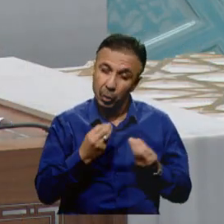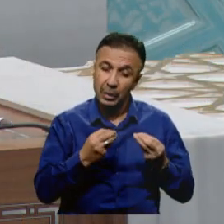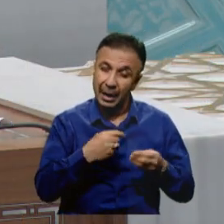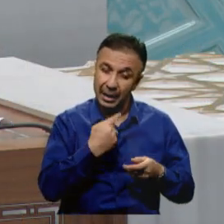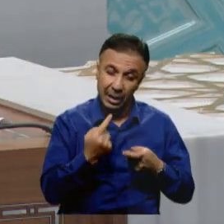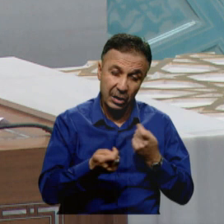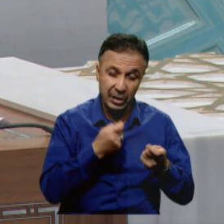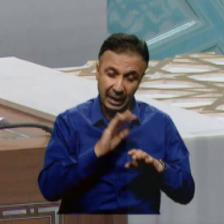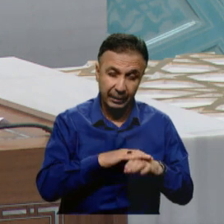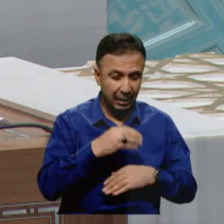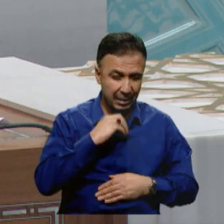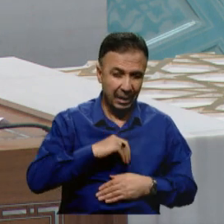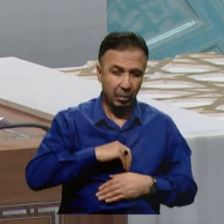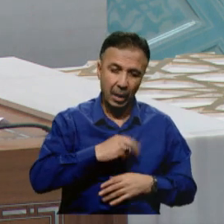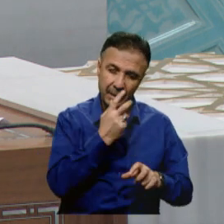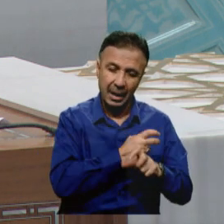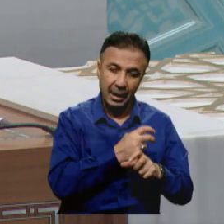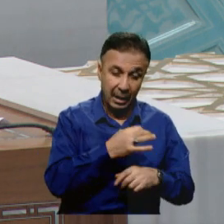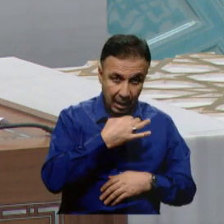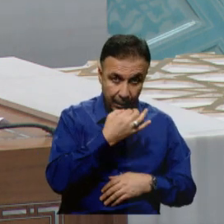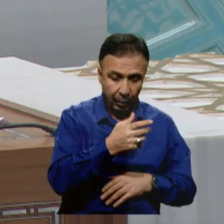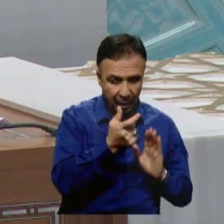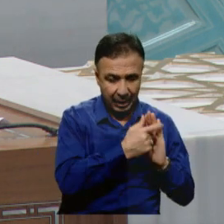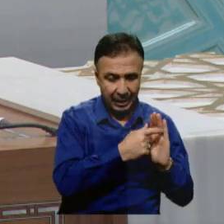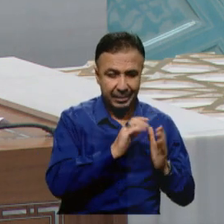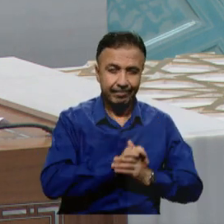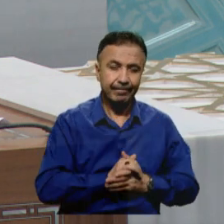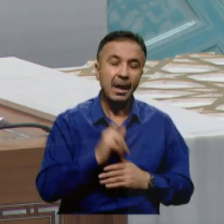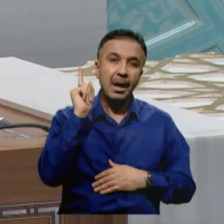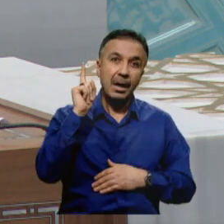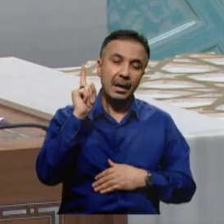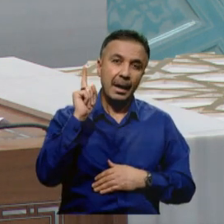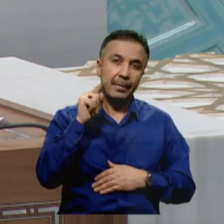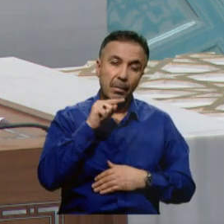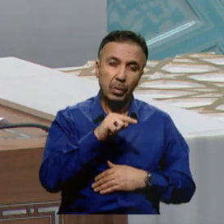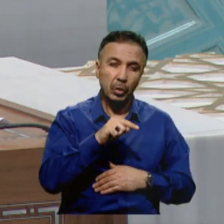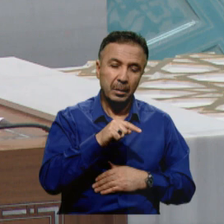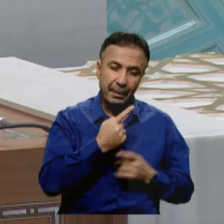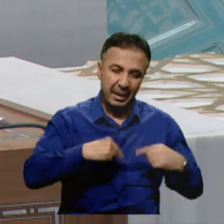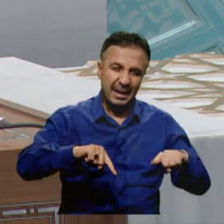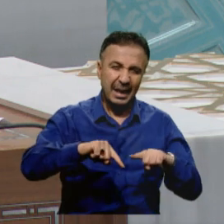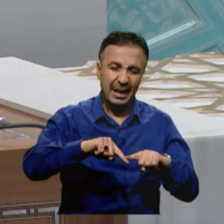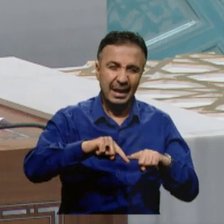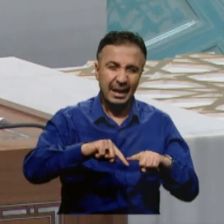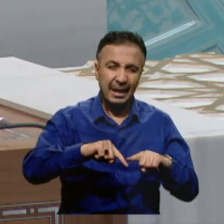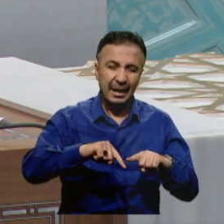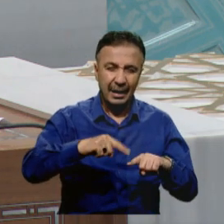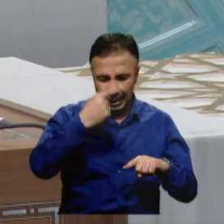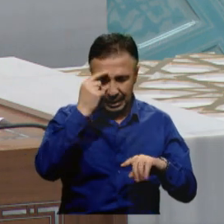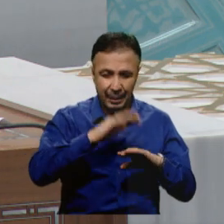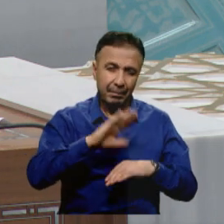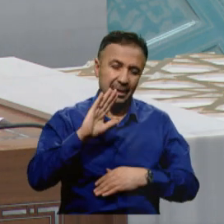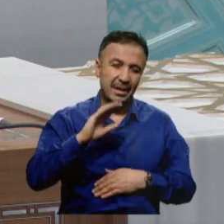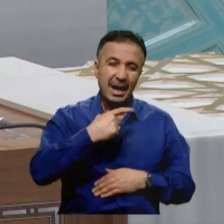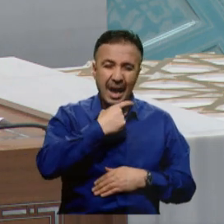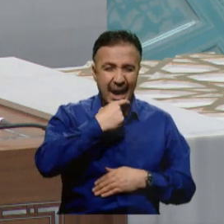zannediyorlar. Böyle bir tehlikeden de haber veriyor ayet-i kerime. Rabbim bu duruma da bizleri düşürmesin. İhlasla,